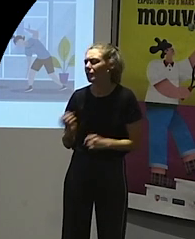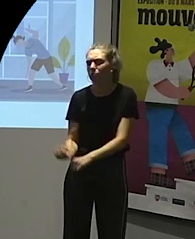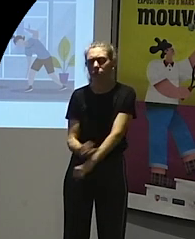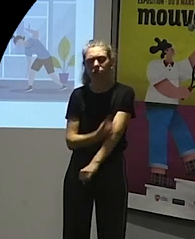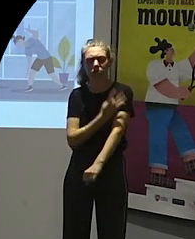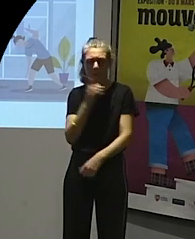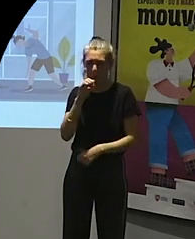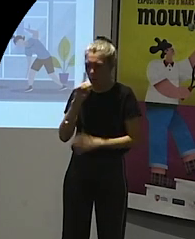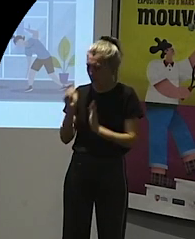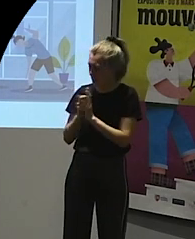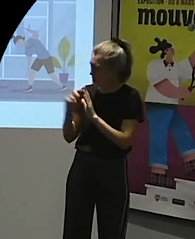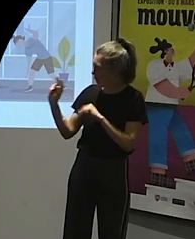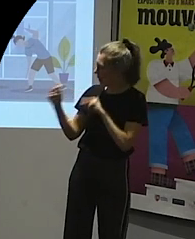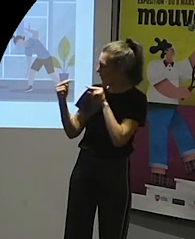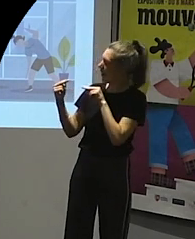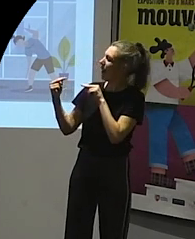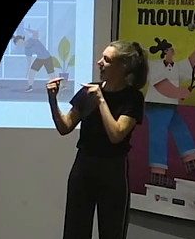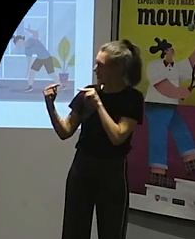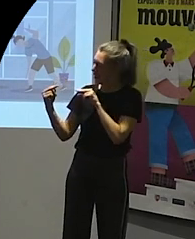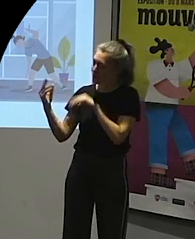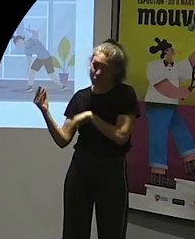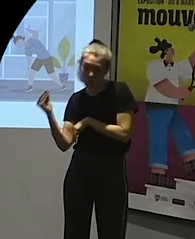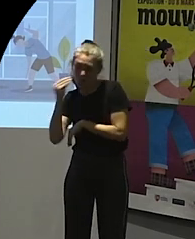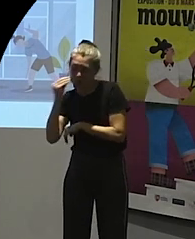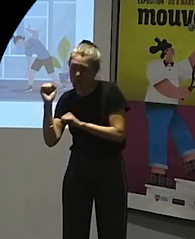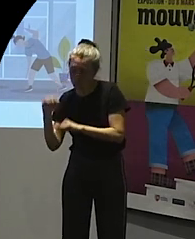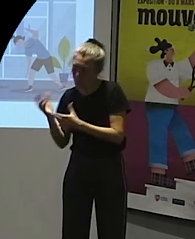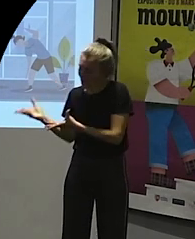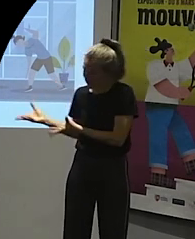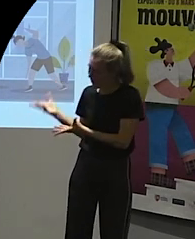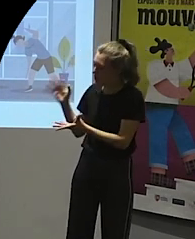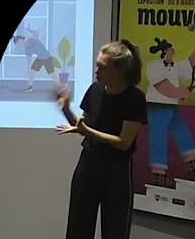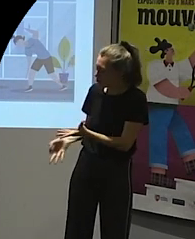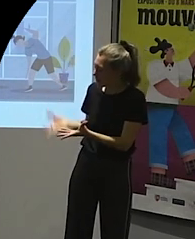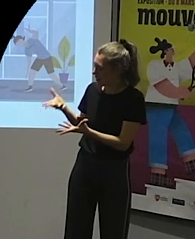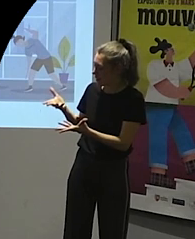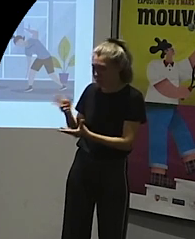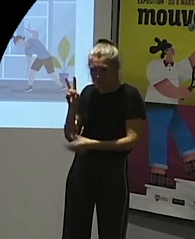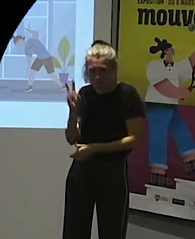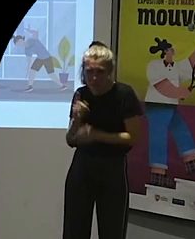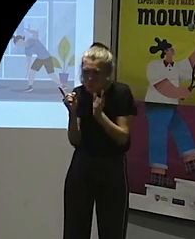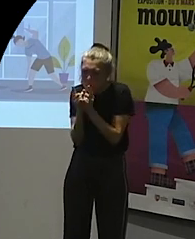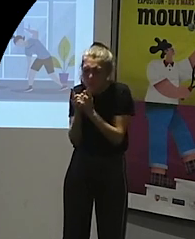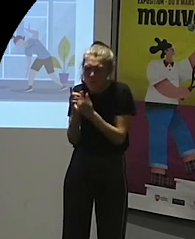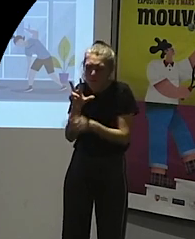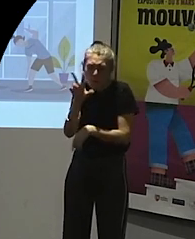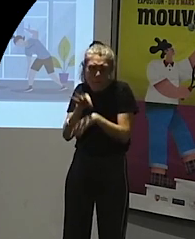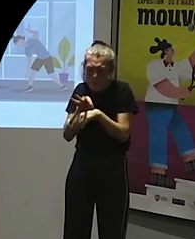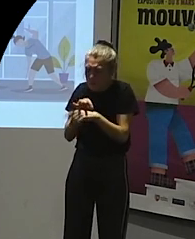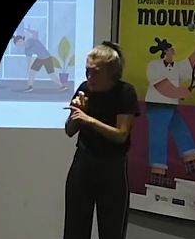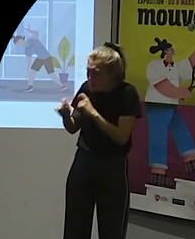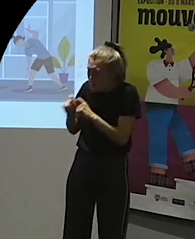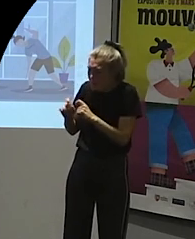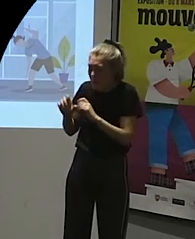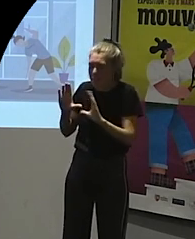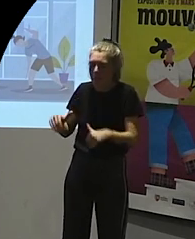ça, ce sont des moments d'humanité, peut-être qui a duré, à ce moment-là, il a peut-être 3 minutes ou 5 minutes, même pas.